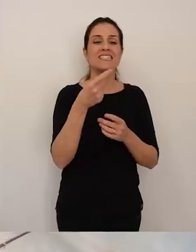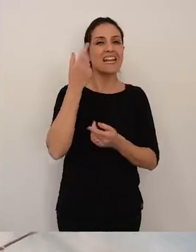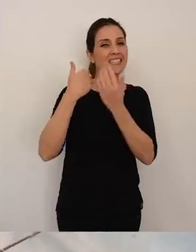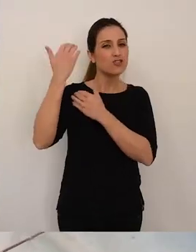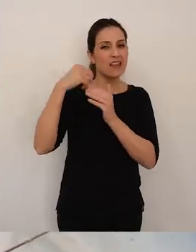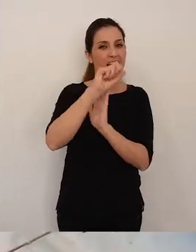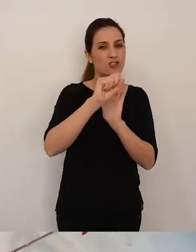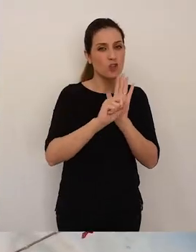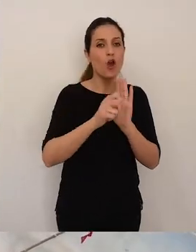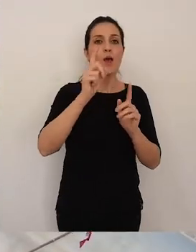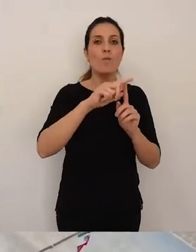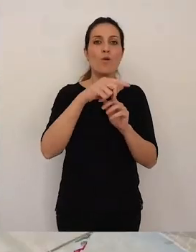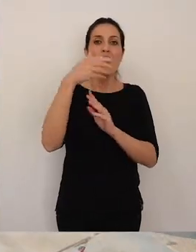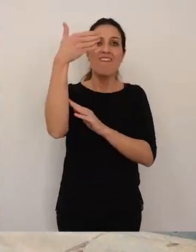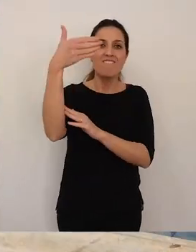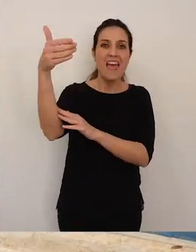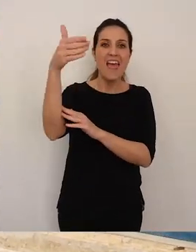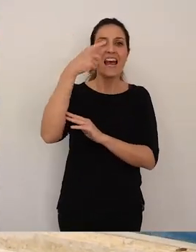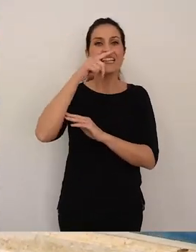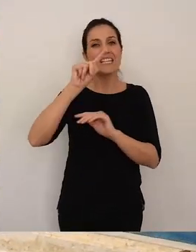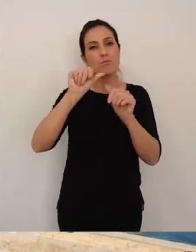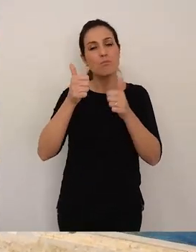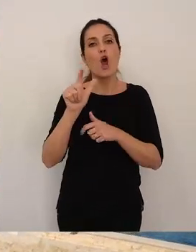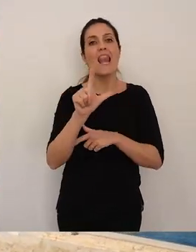uso della vela latina.